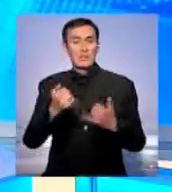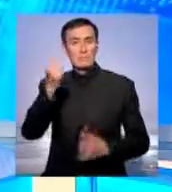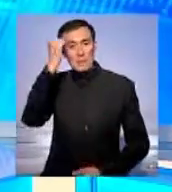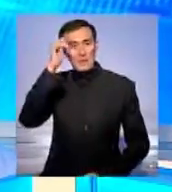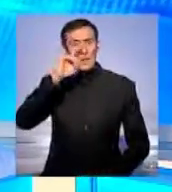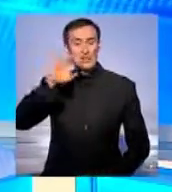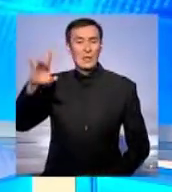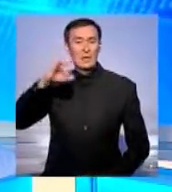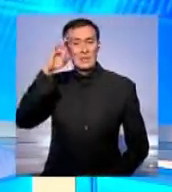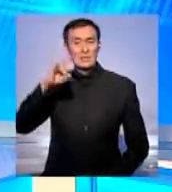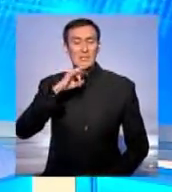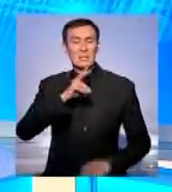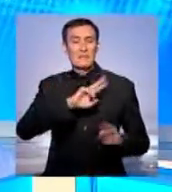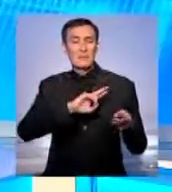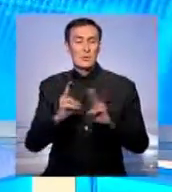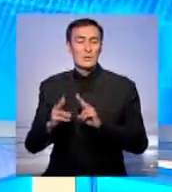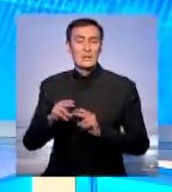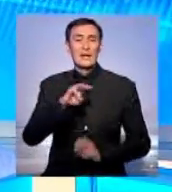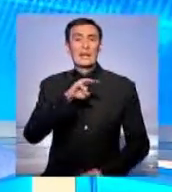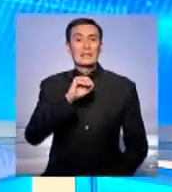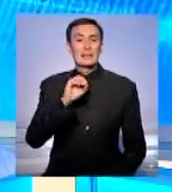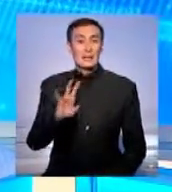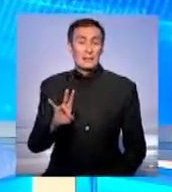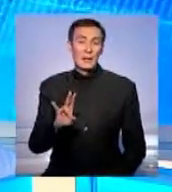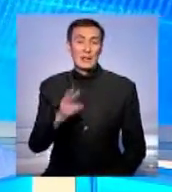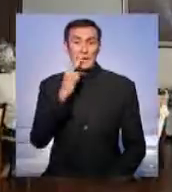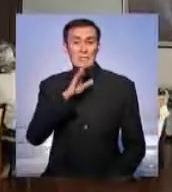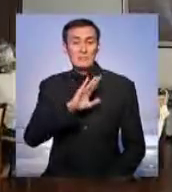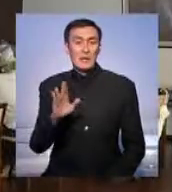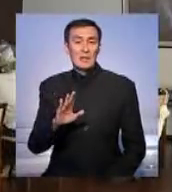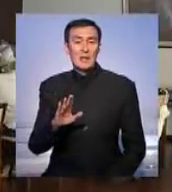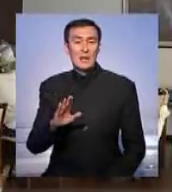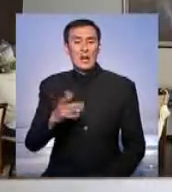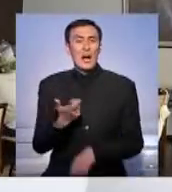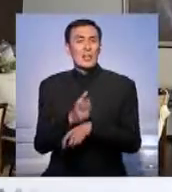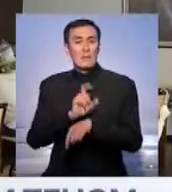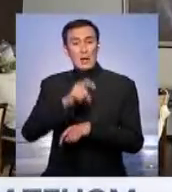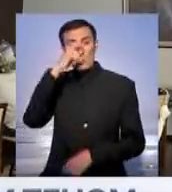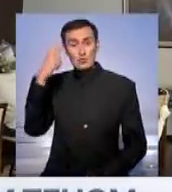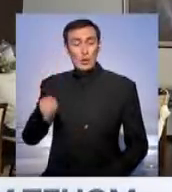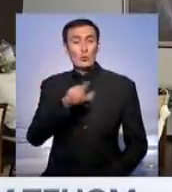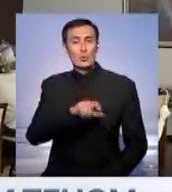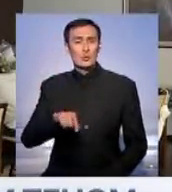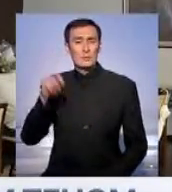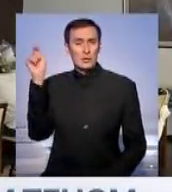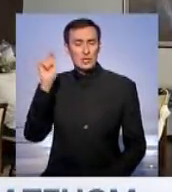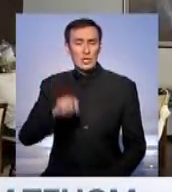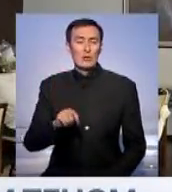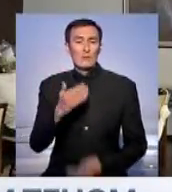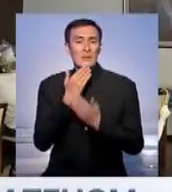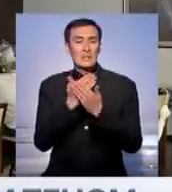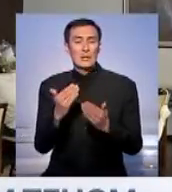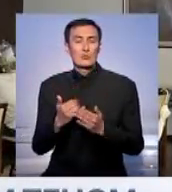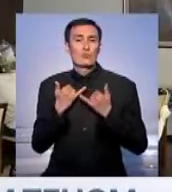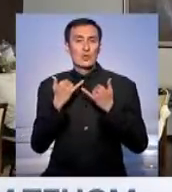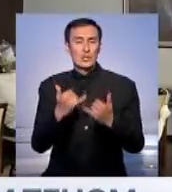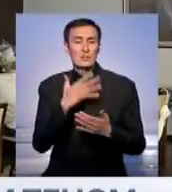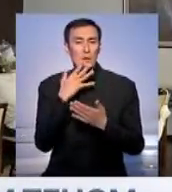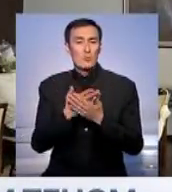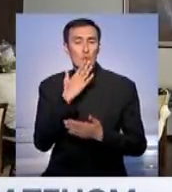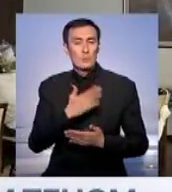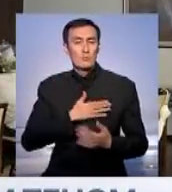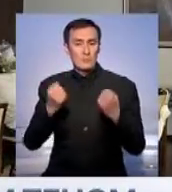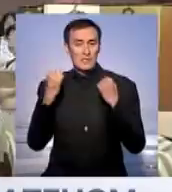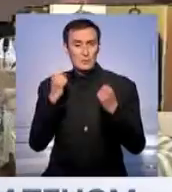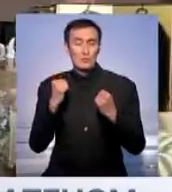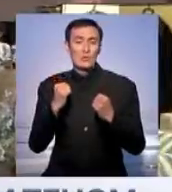память легендарного казахстанского фигуриста Дениса Тена. Несмотря на аномальную жару, люди приезжают отдать последнюю дань уважения своему